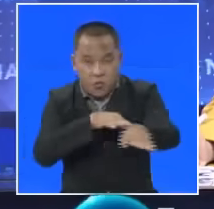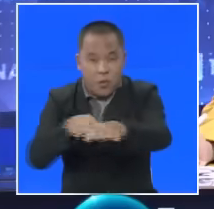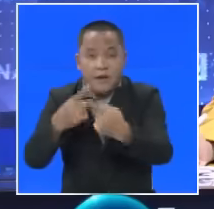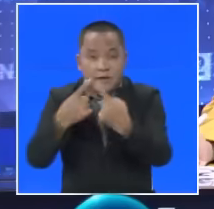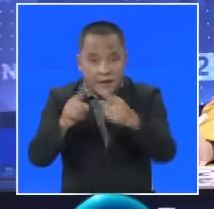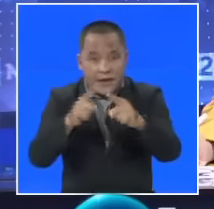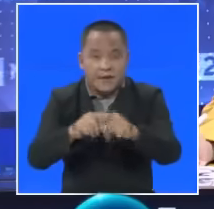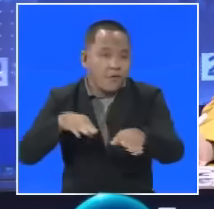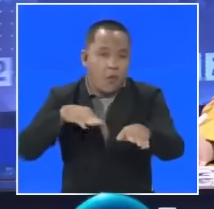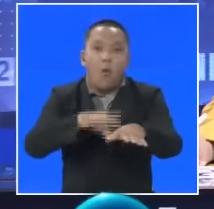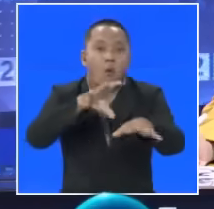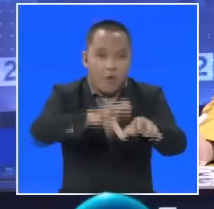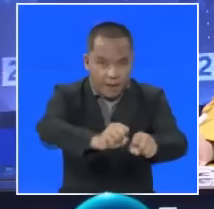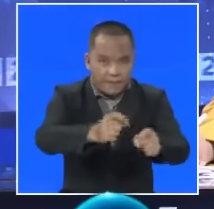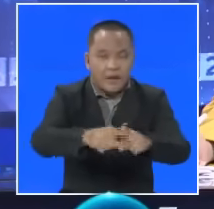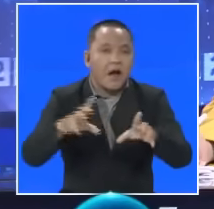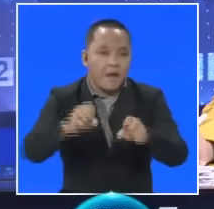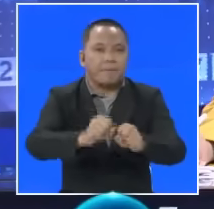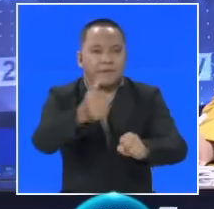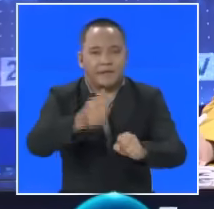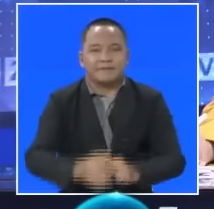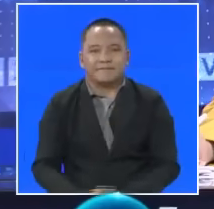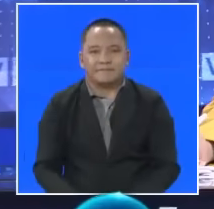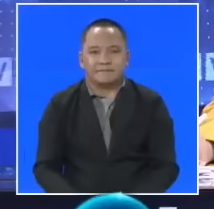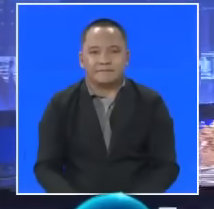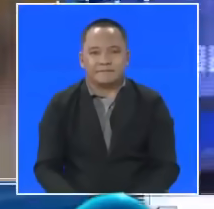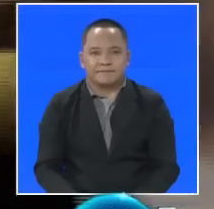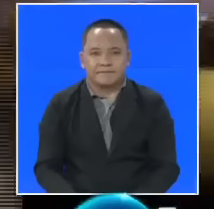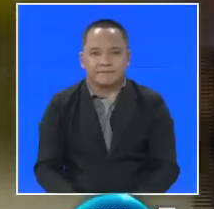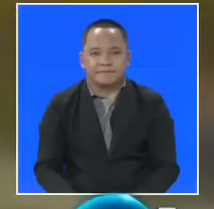แต่สุดท้ายหนีไม่รอดโดนรวบยกคันเลยค่ะ